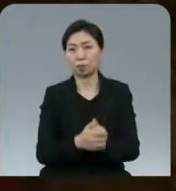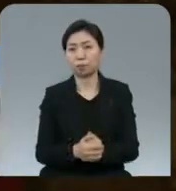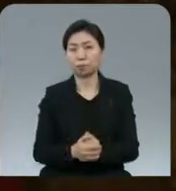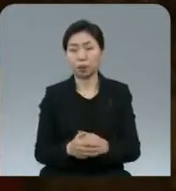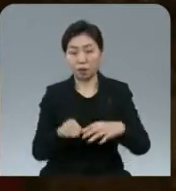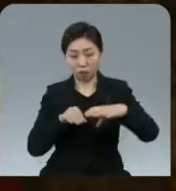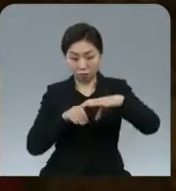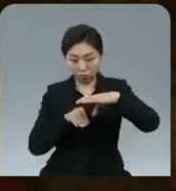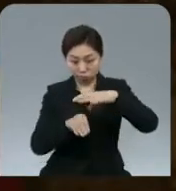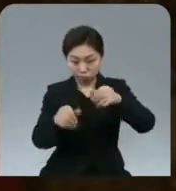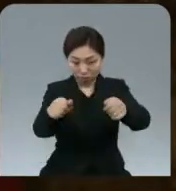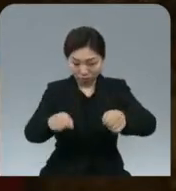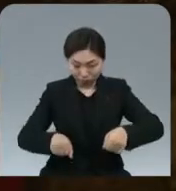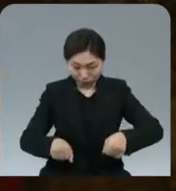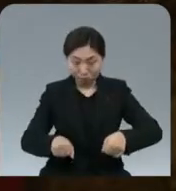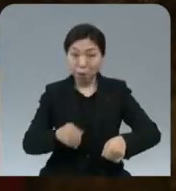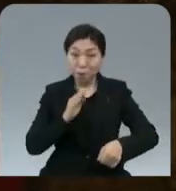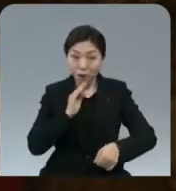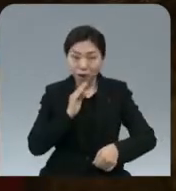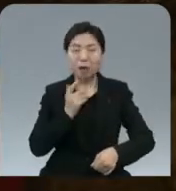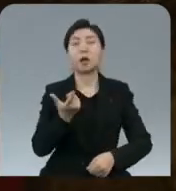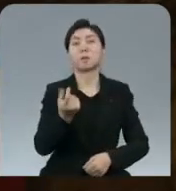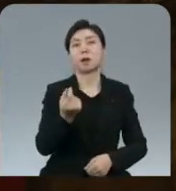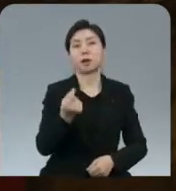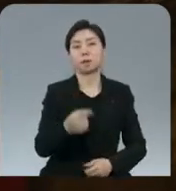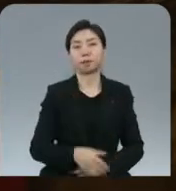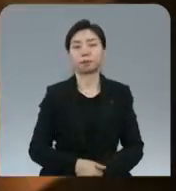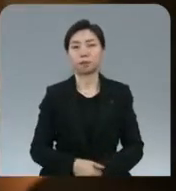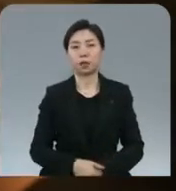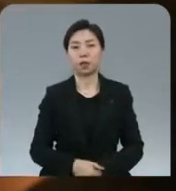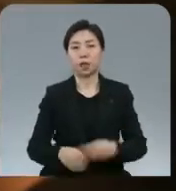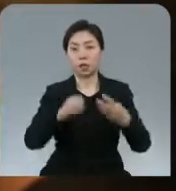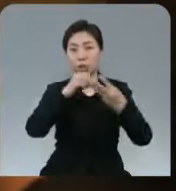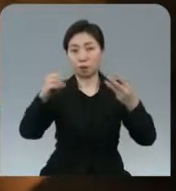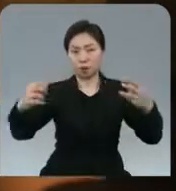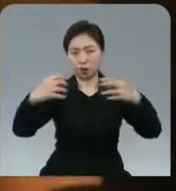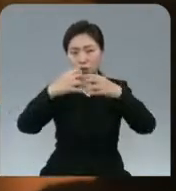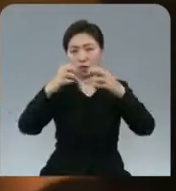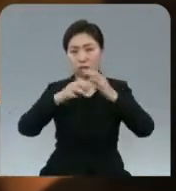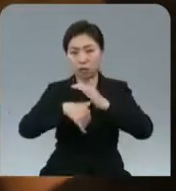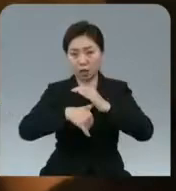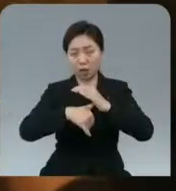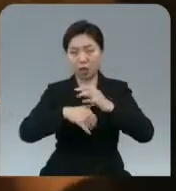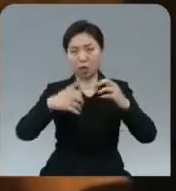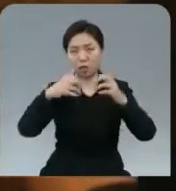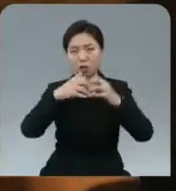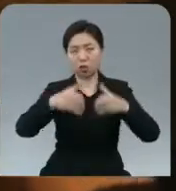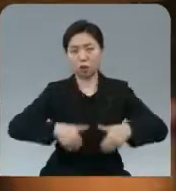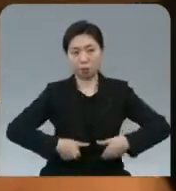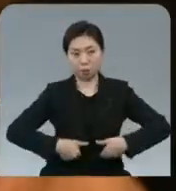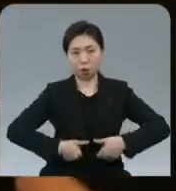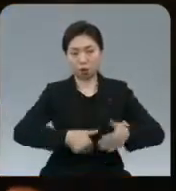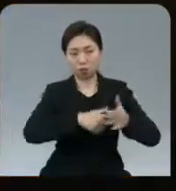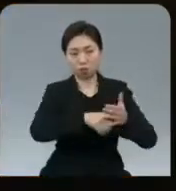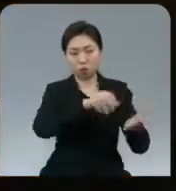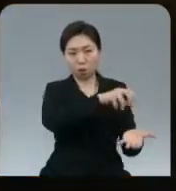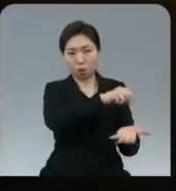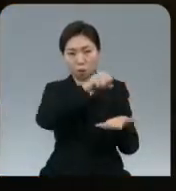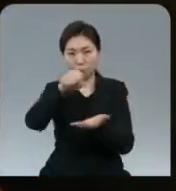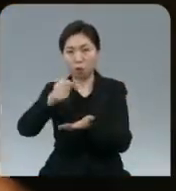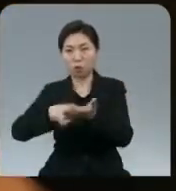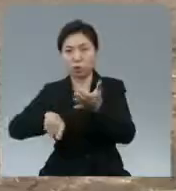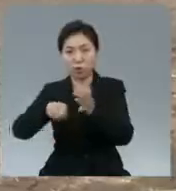một mỏ vàng thời kỳ Ito 1603 1867 Nhưng sau khi chiến tranh Thái Bình Dương trong thế chiến thứ hai nổ ra